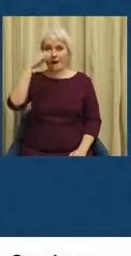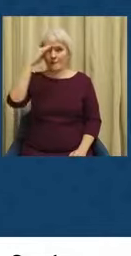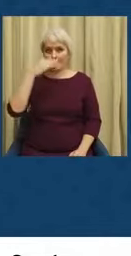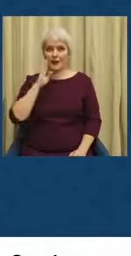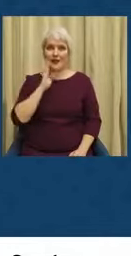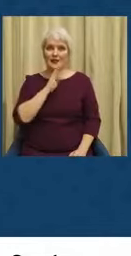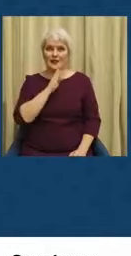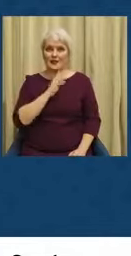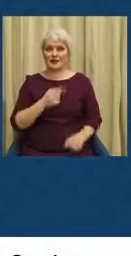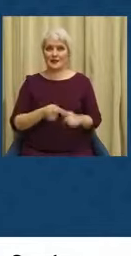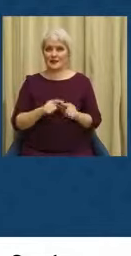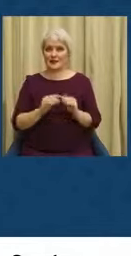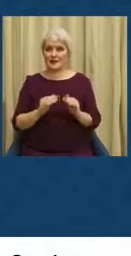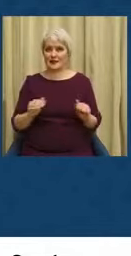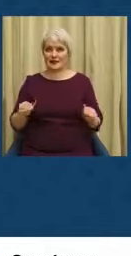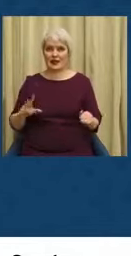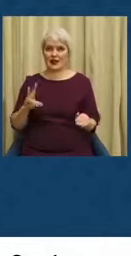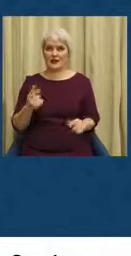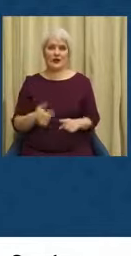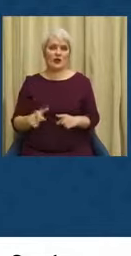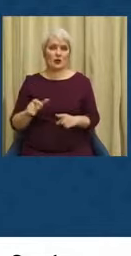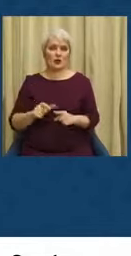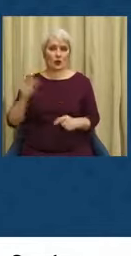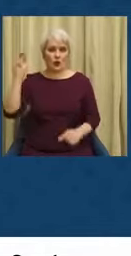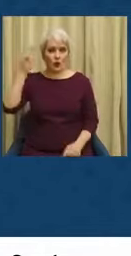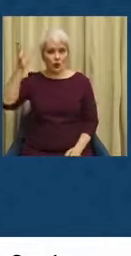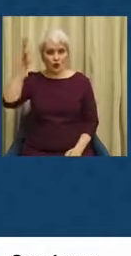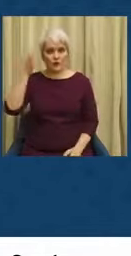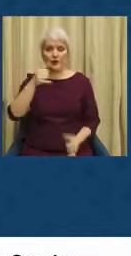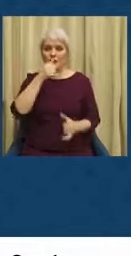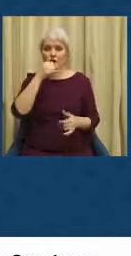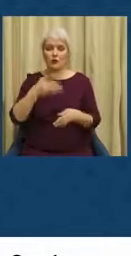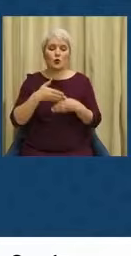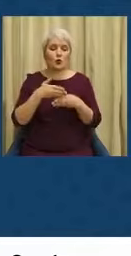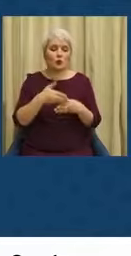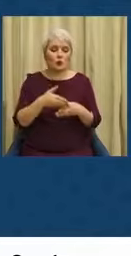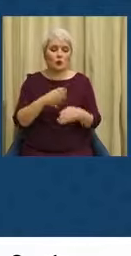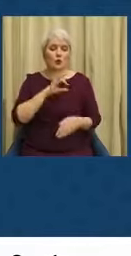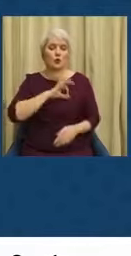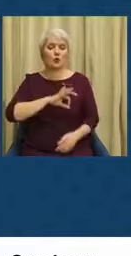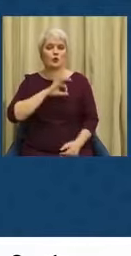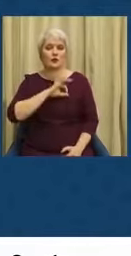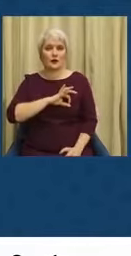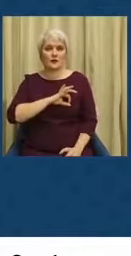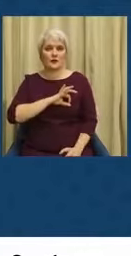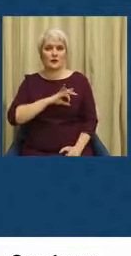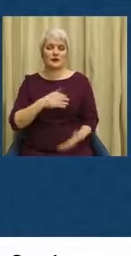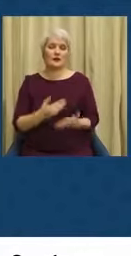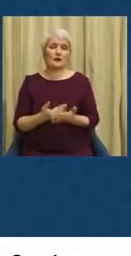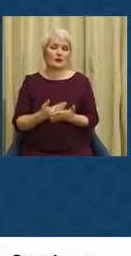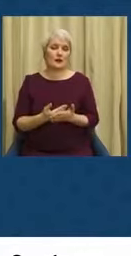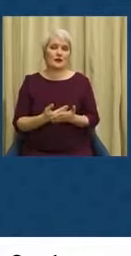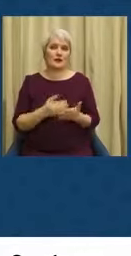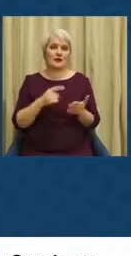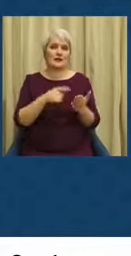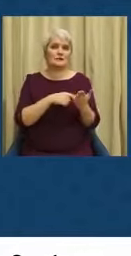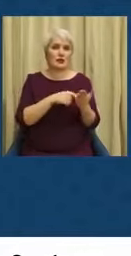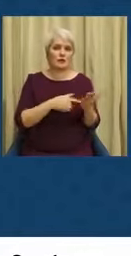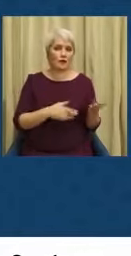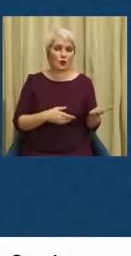батьки цих дітей не є дуже освіченими і не можуть їм допомагати користуватися, наприклад,